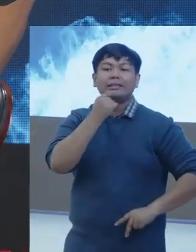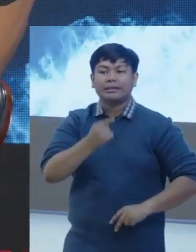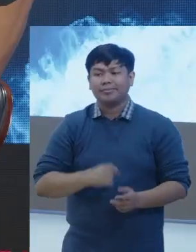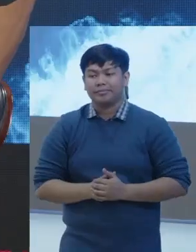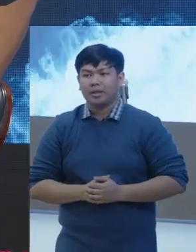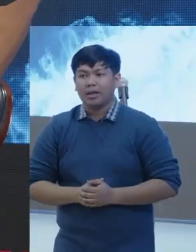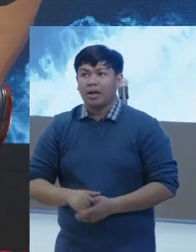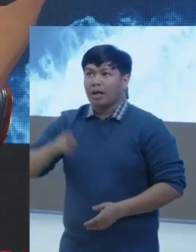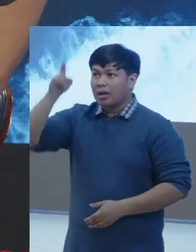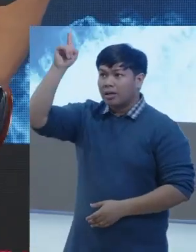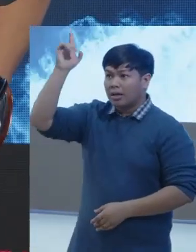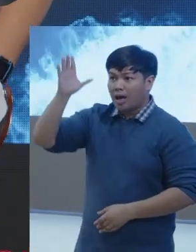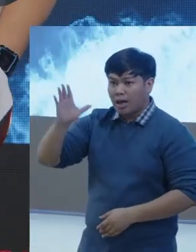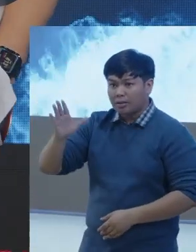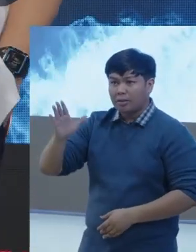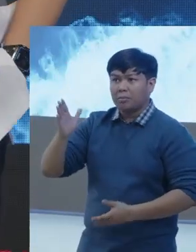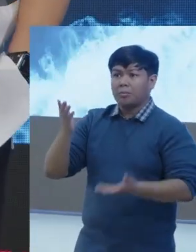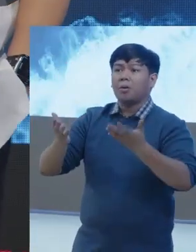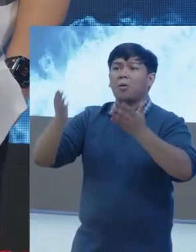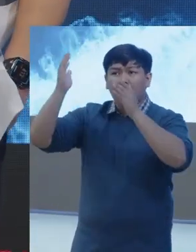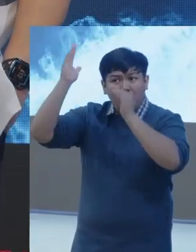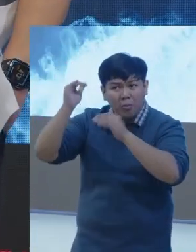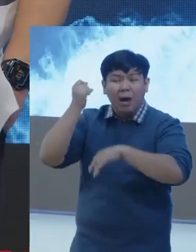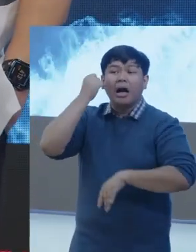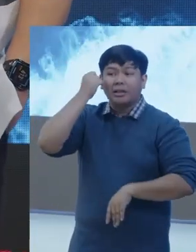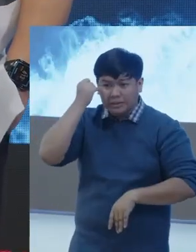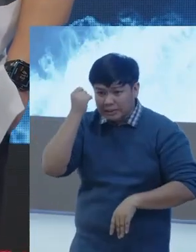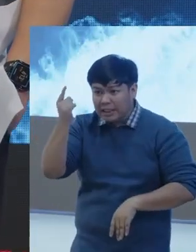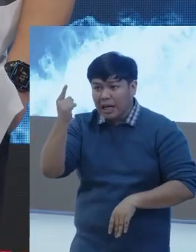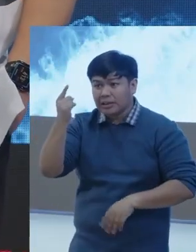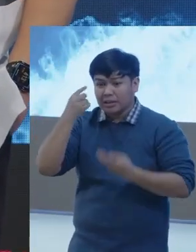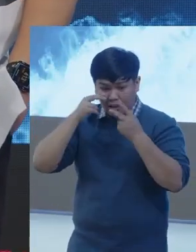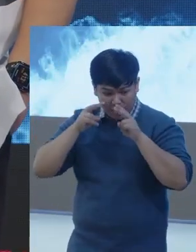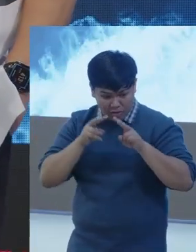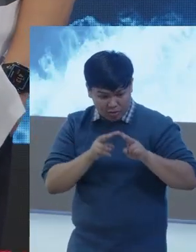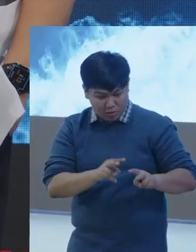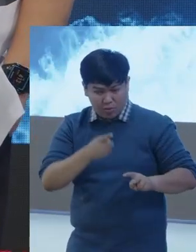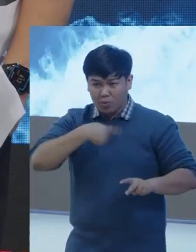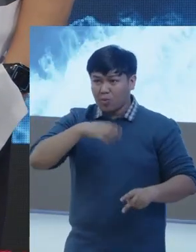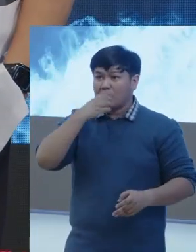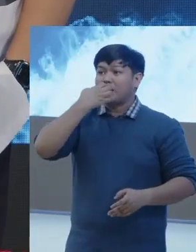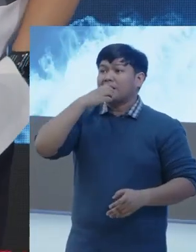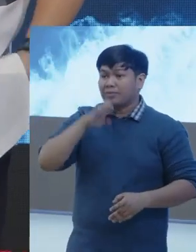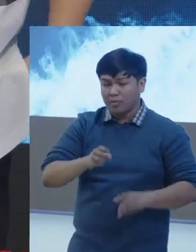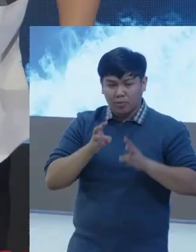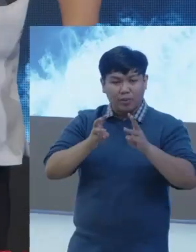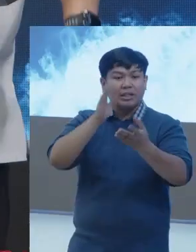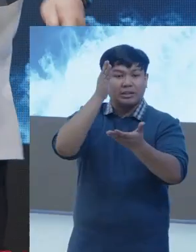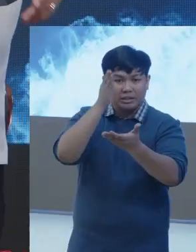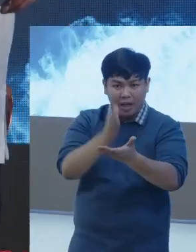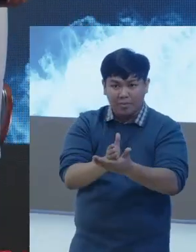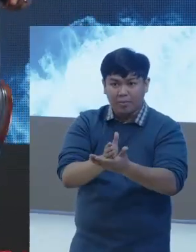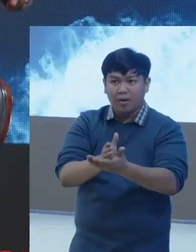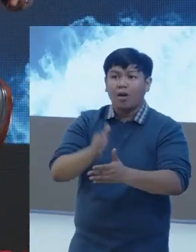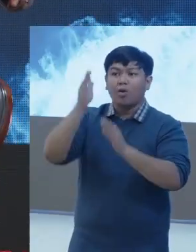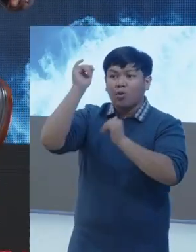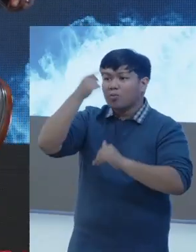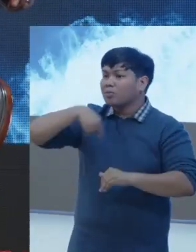God may turn and relent and turn from His fierce anger so that we may not